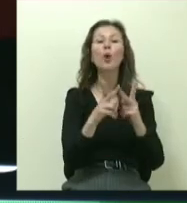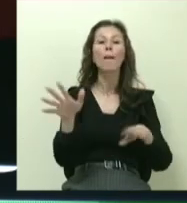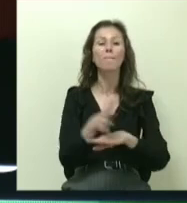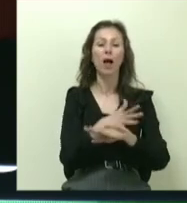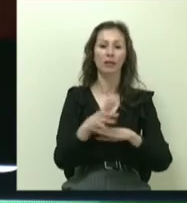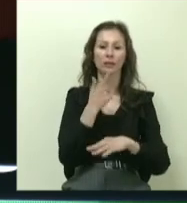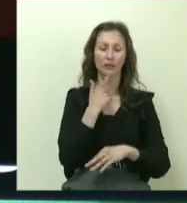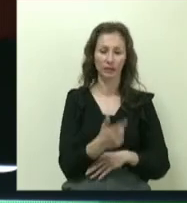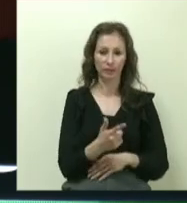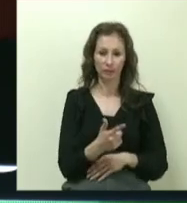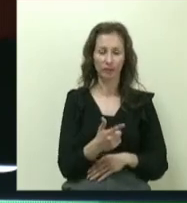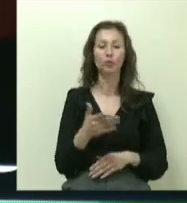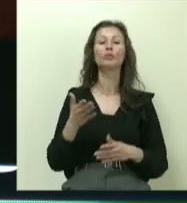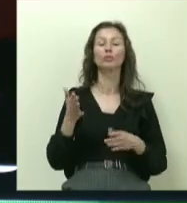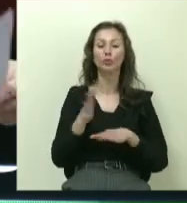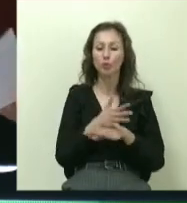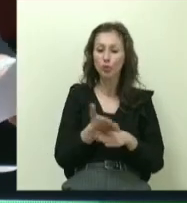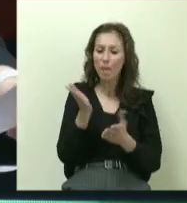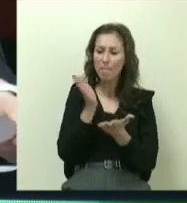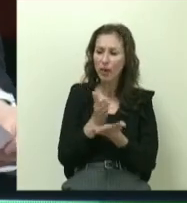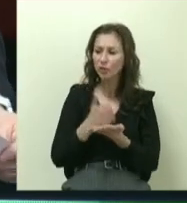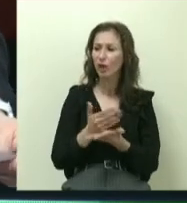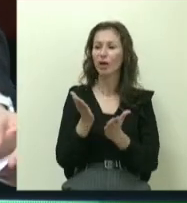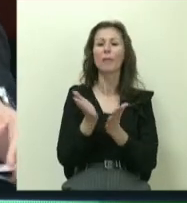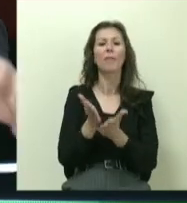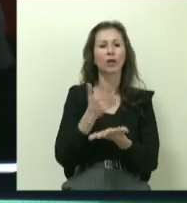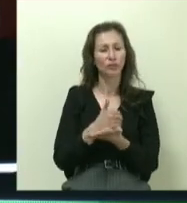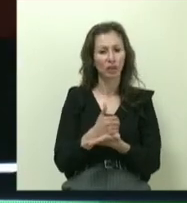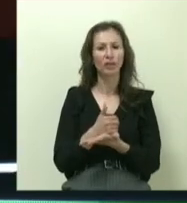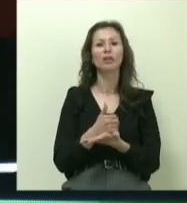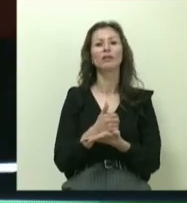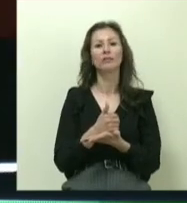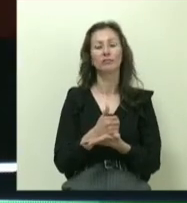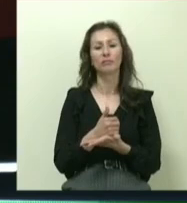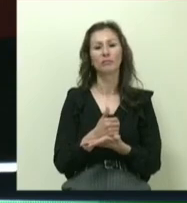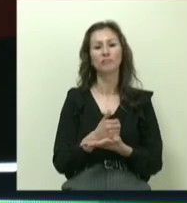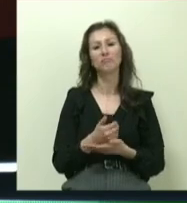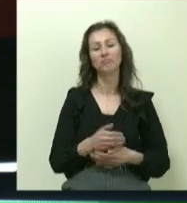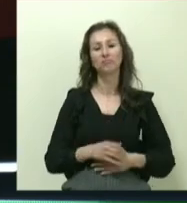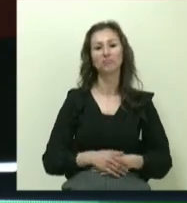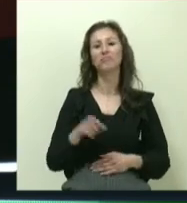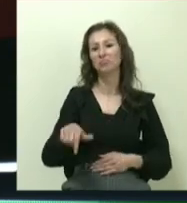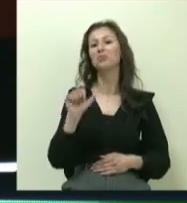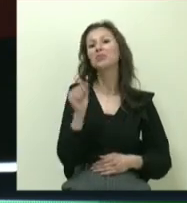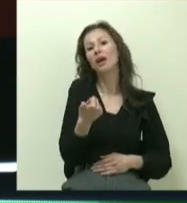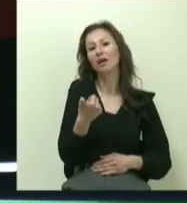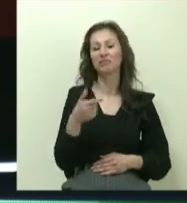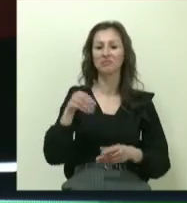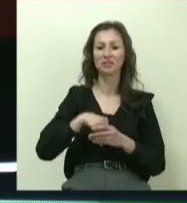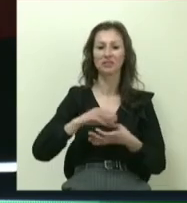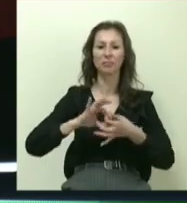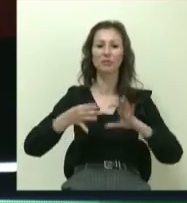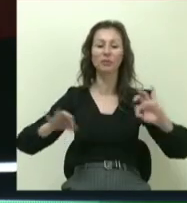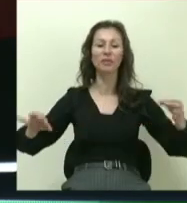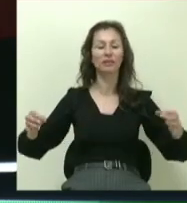dediğimiz ürünler parça parça farklı ülkelerde üretilip bu değer zincirleri üzerinde